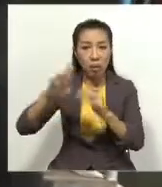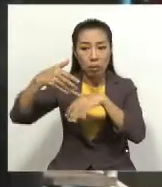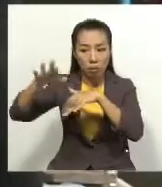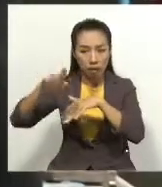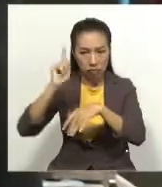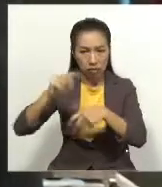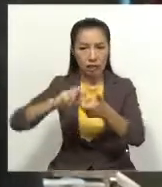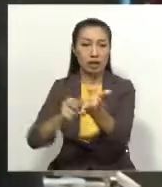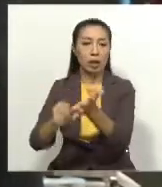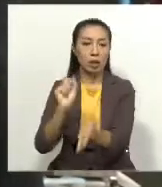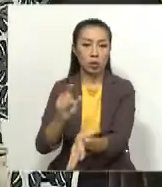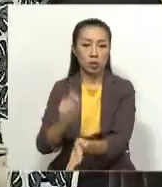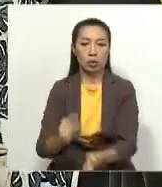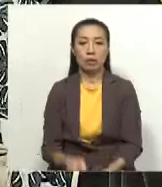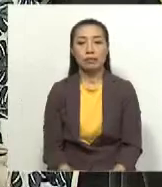นค่ะ